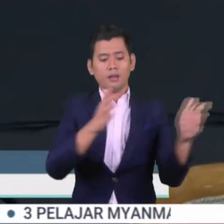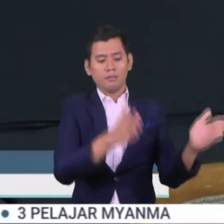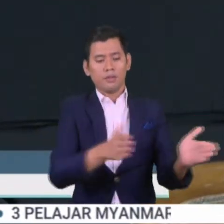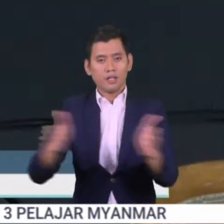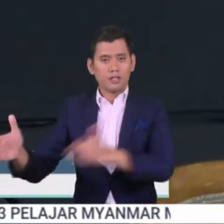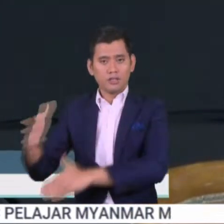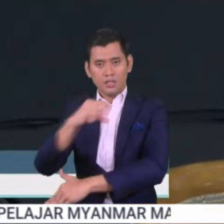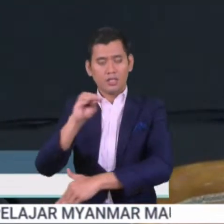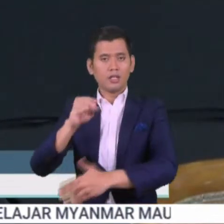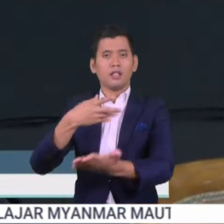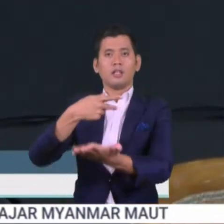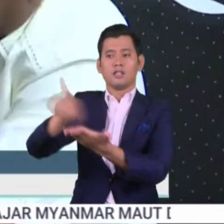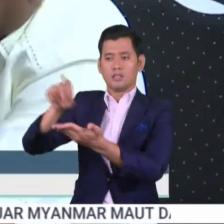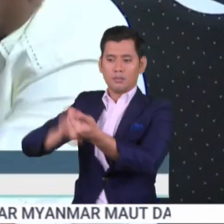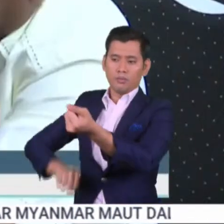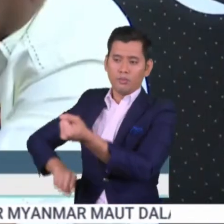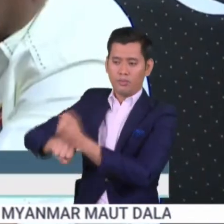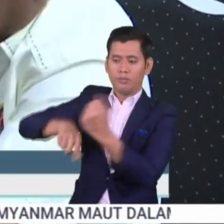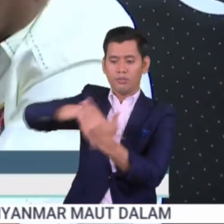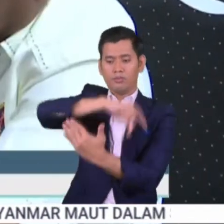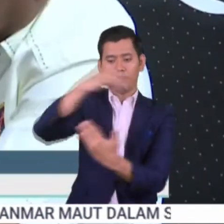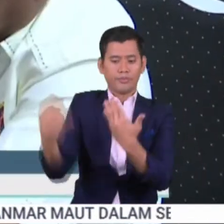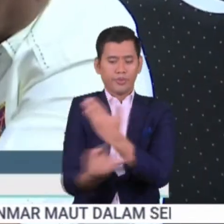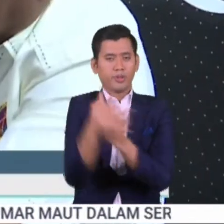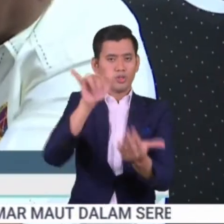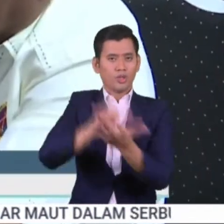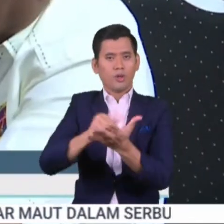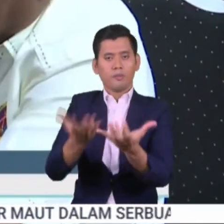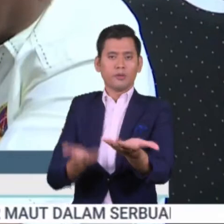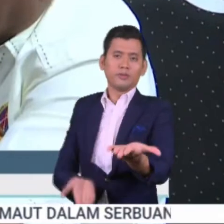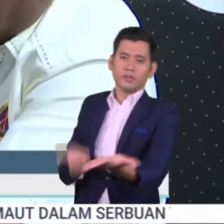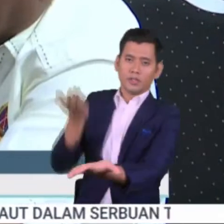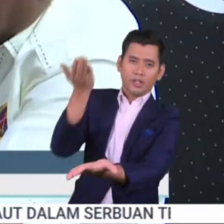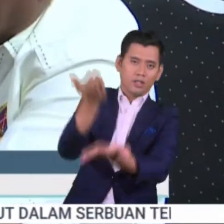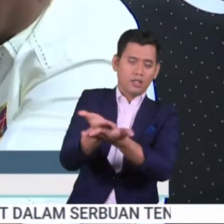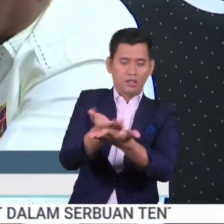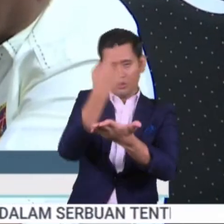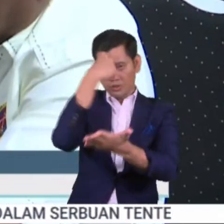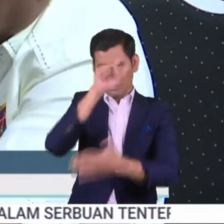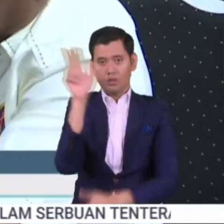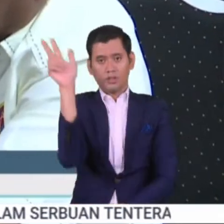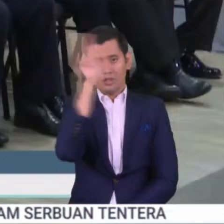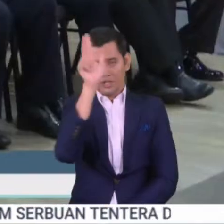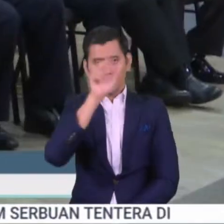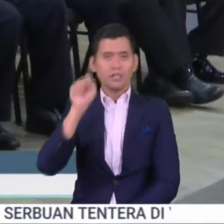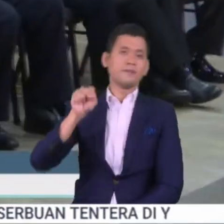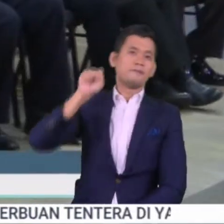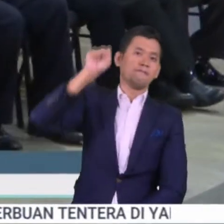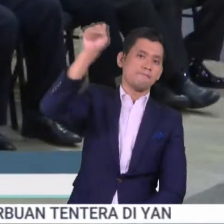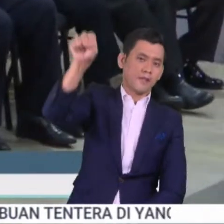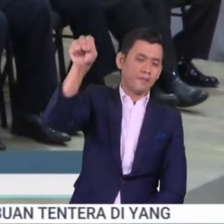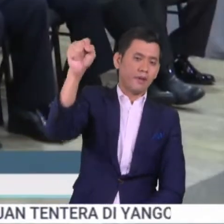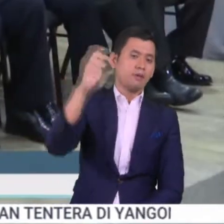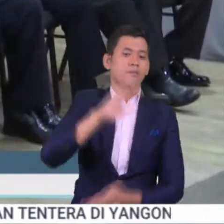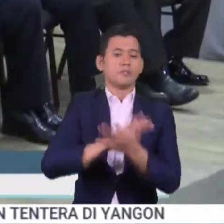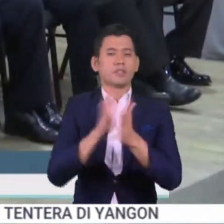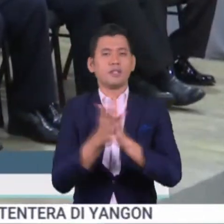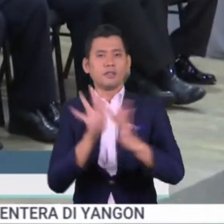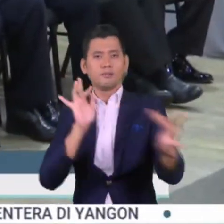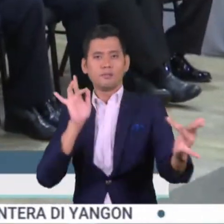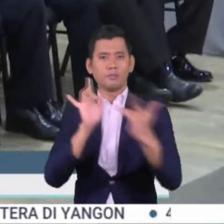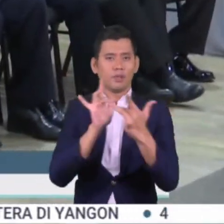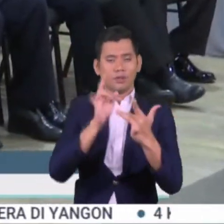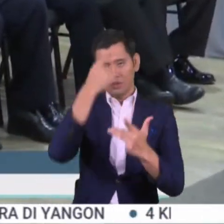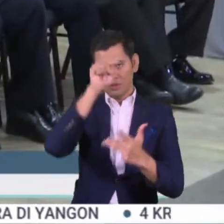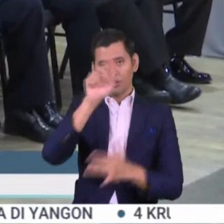perancangan dan kos pembiayaan projek tersebut untuk dikemukakan kepada kerajaan negeri. mengenai kesediaan beliau menjadi penghubung kepada